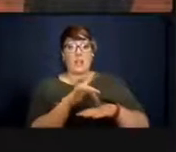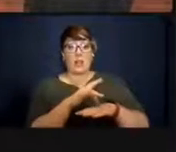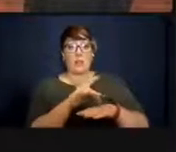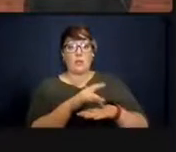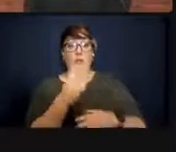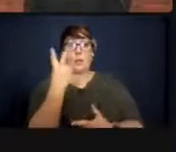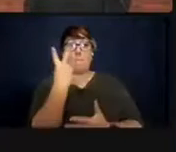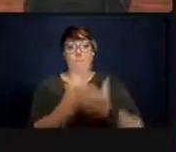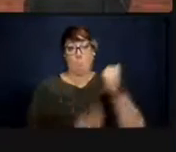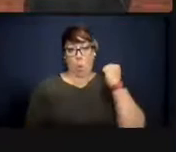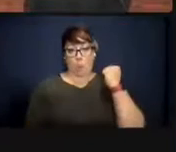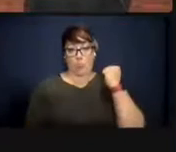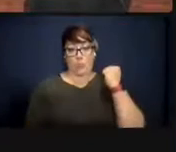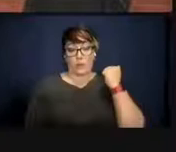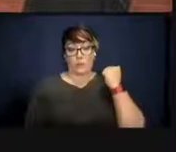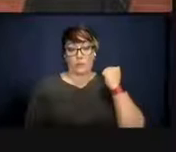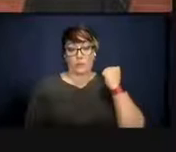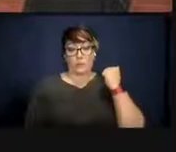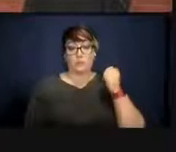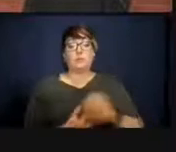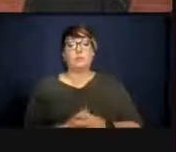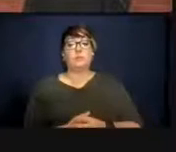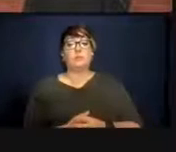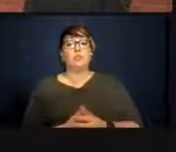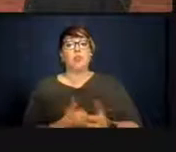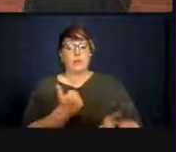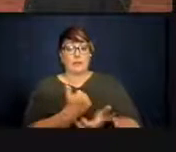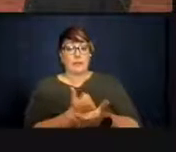وأيضا كان بإمكاننا أن